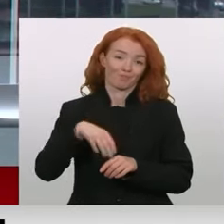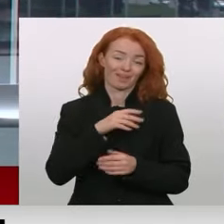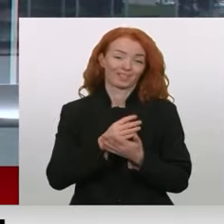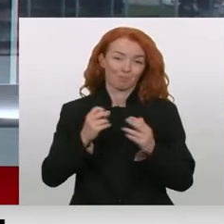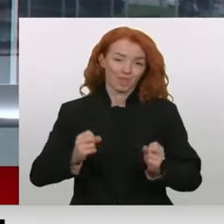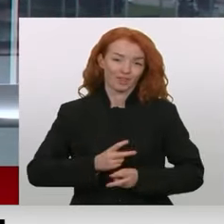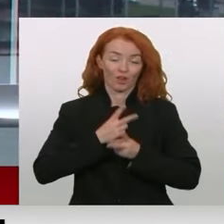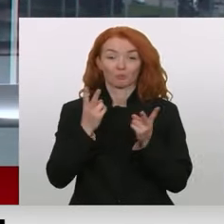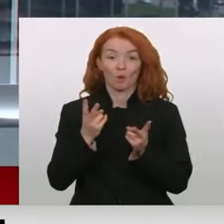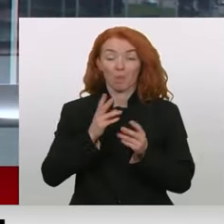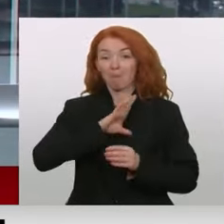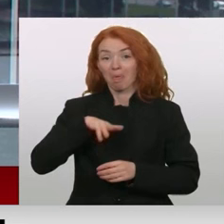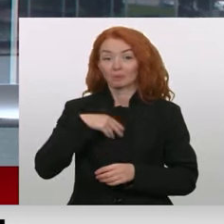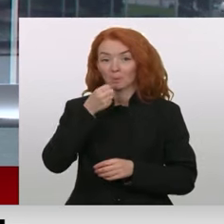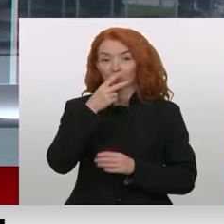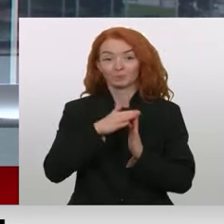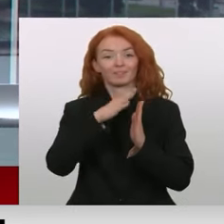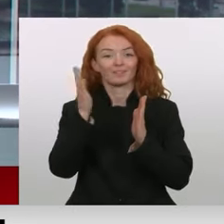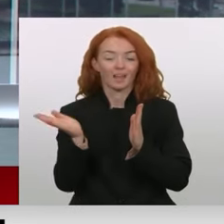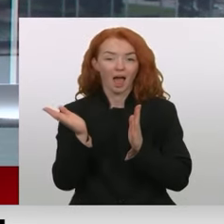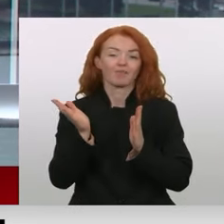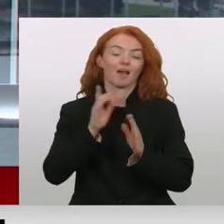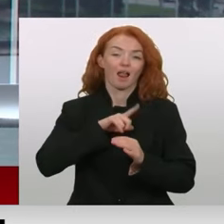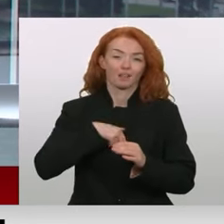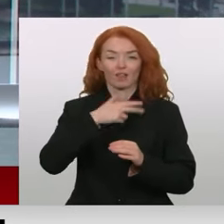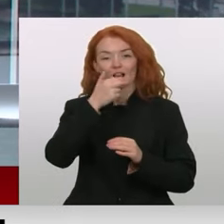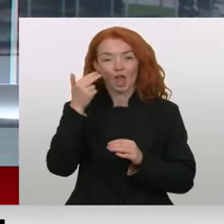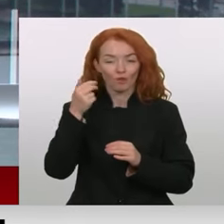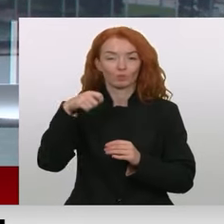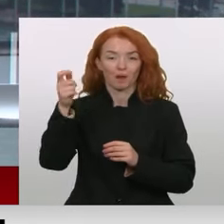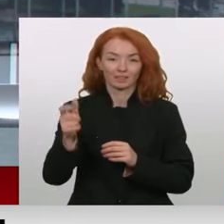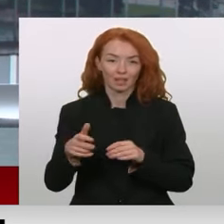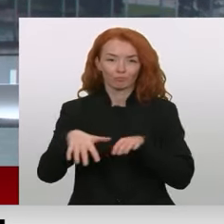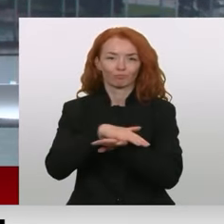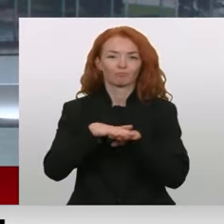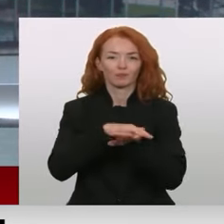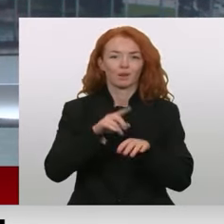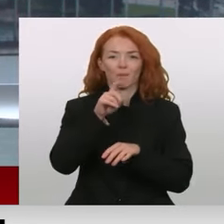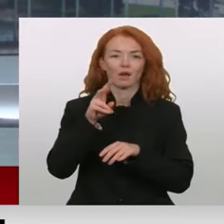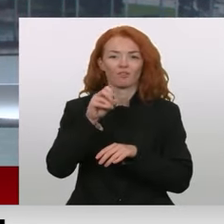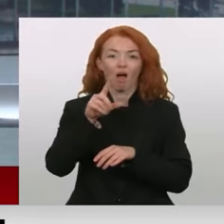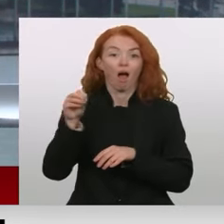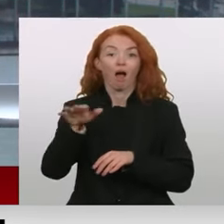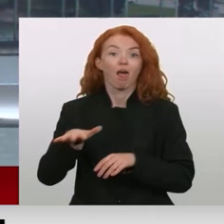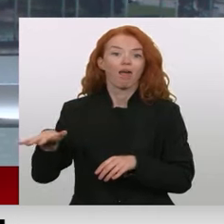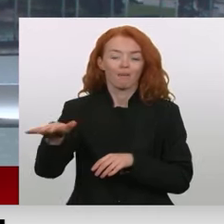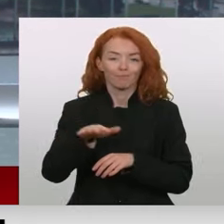Bet pēcpusdienā ļaudis un arī Latvijas un Lietuvas prezidenti pulcējās Pasvālē, caur kuru arī tolaik